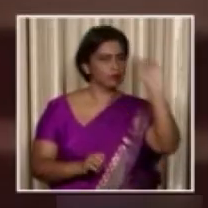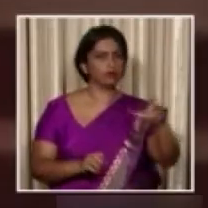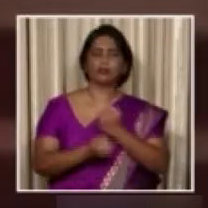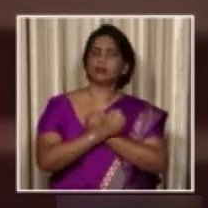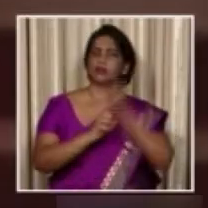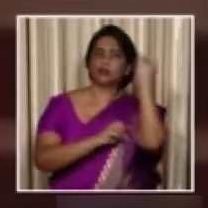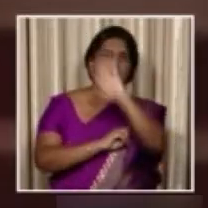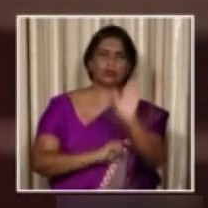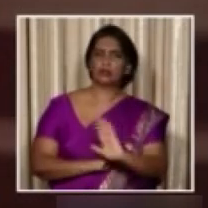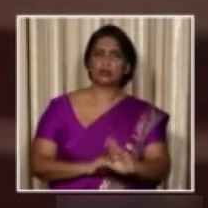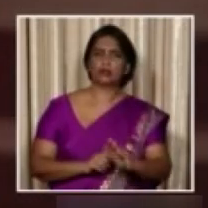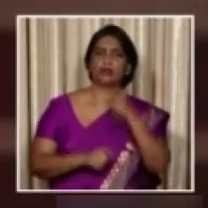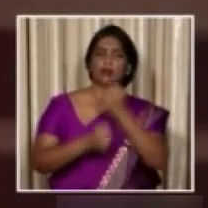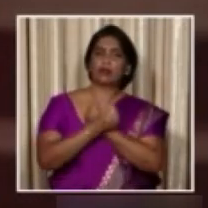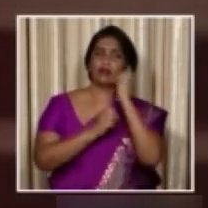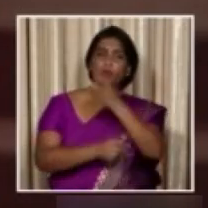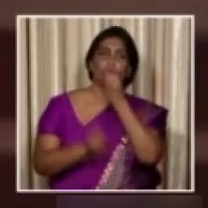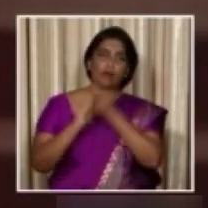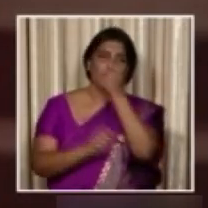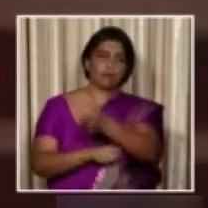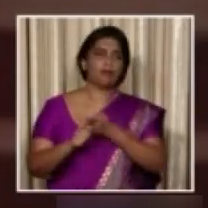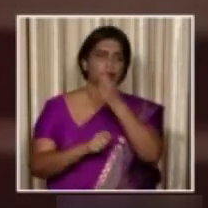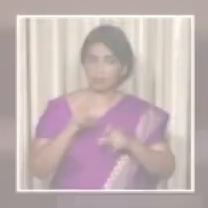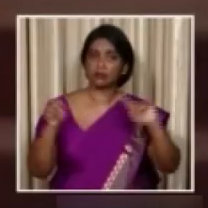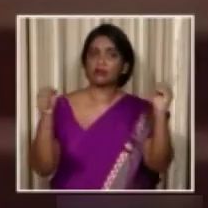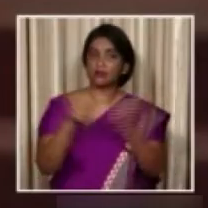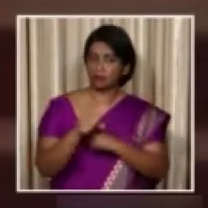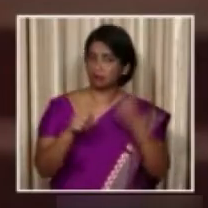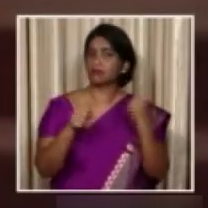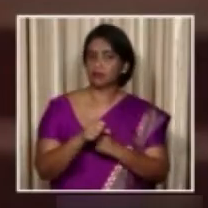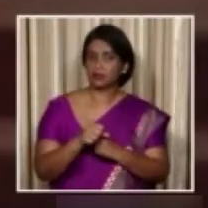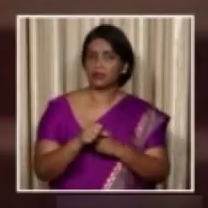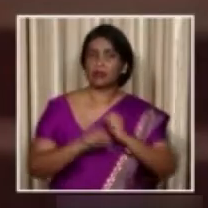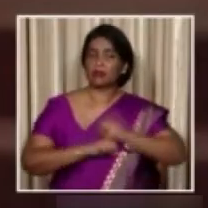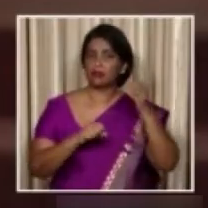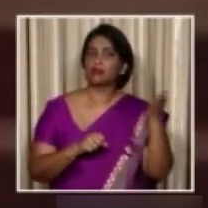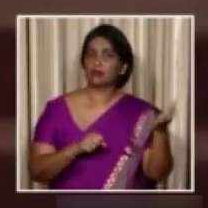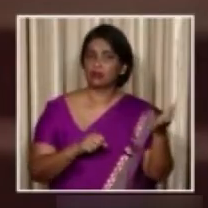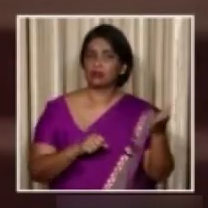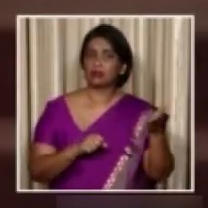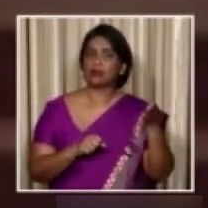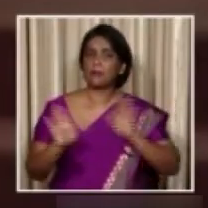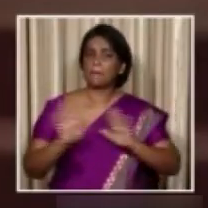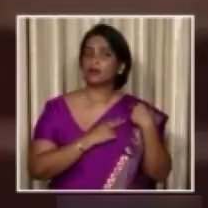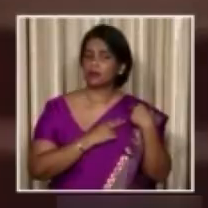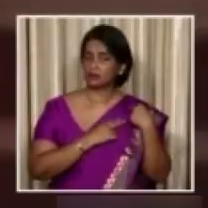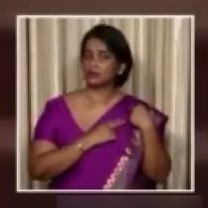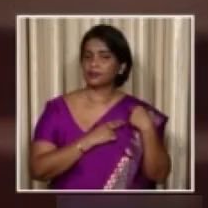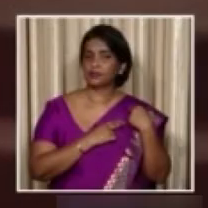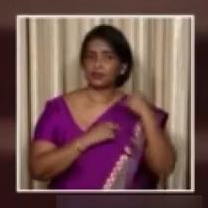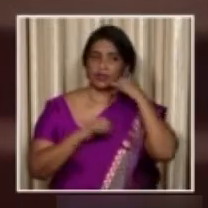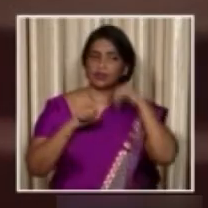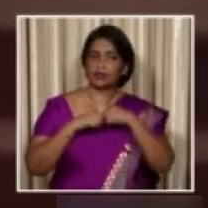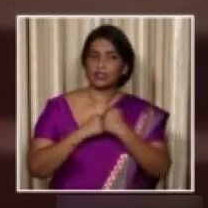කිරකෙවල් වලට දාන්න නෙමෙයි ඊළඟට ඒගුන්ටත් කන්න දෙන්නේ අපිමයි. මේ රටේ අහිංසක මිනිස්සුමයි. දැන් අරගලයේ වෙලාවේදී කවුද මෙහෙව්වේ අරගලයේ ඔය